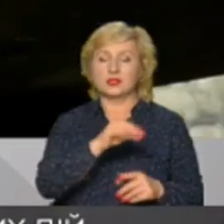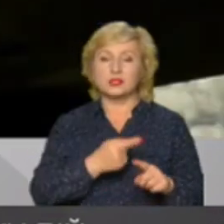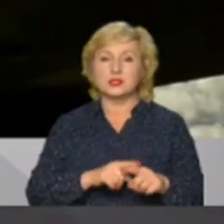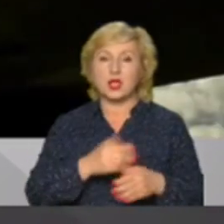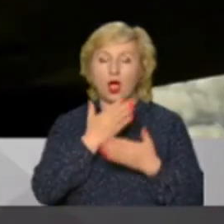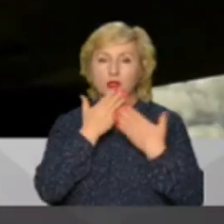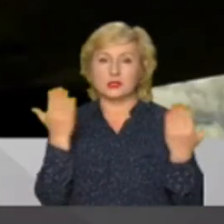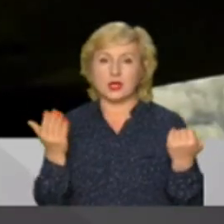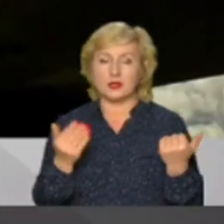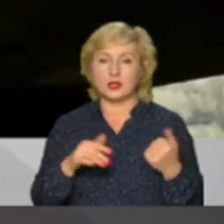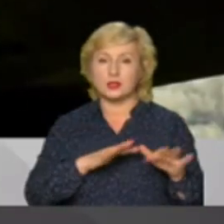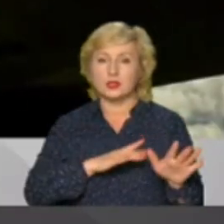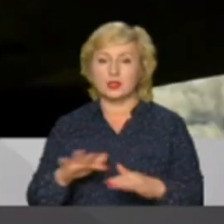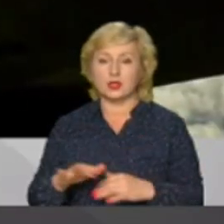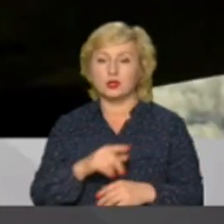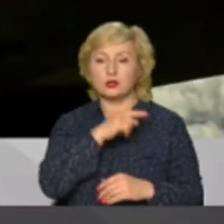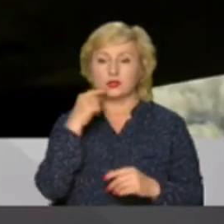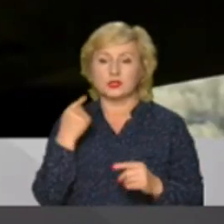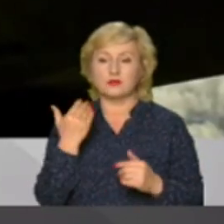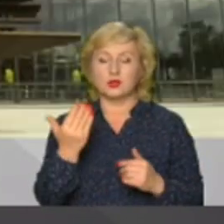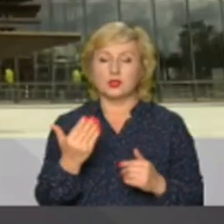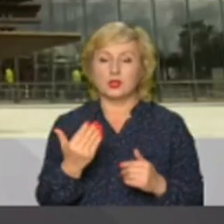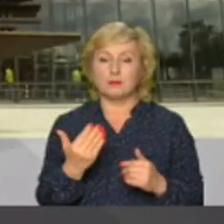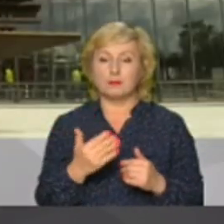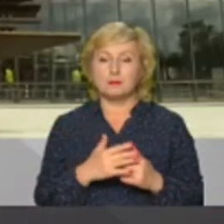останні дії Росії, вони скоріше